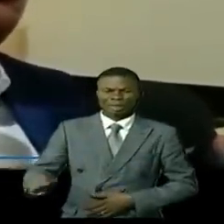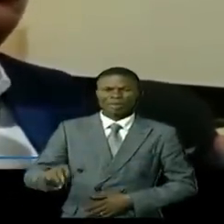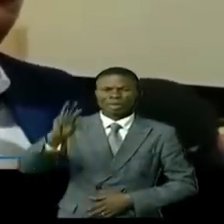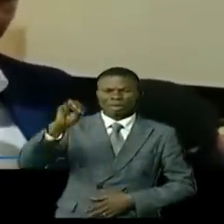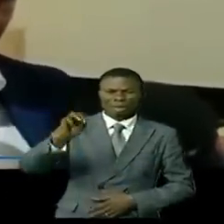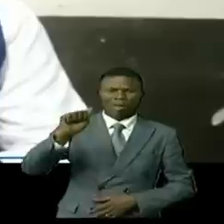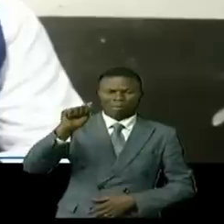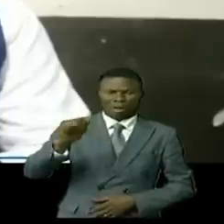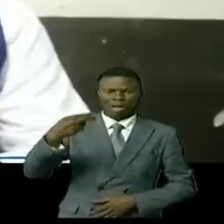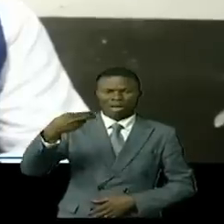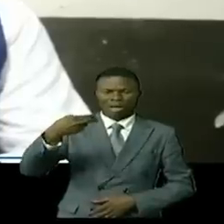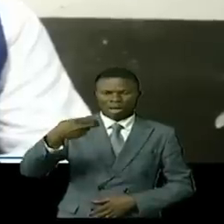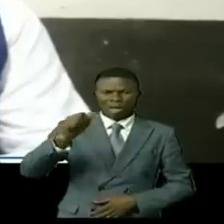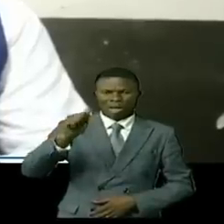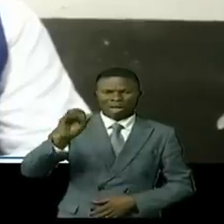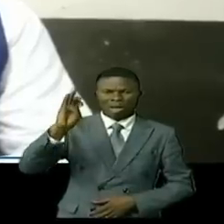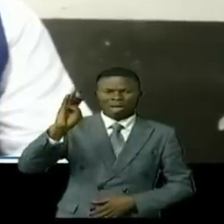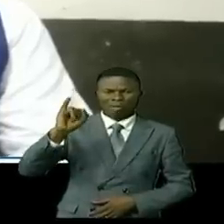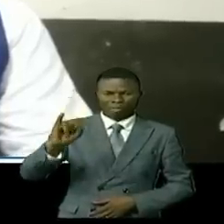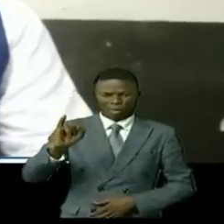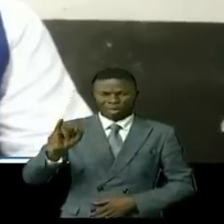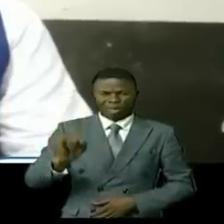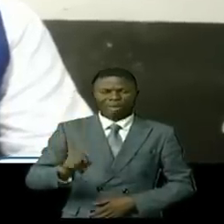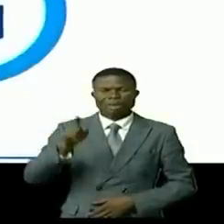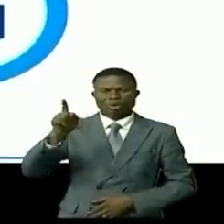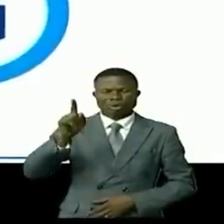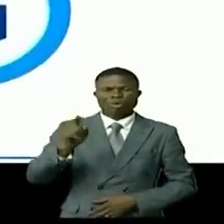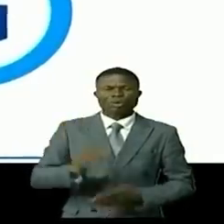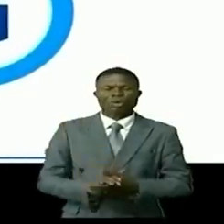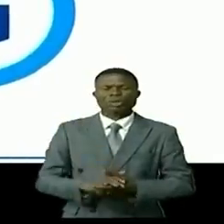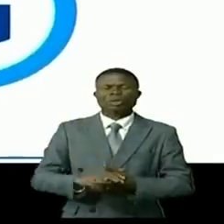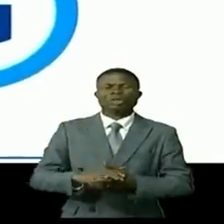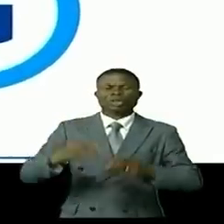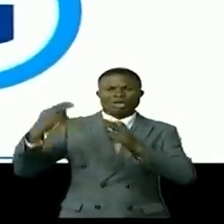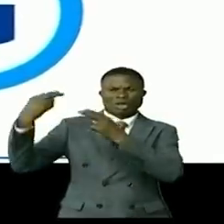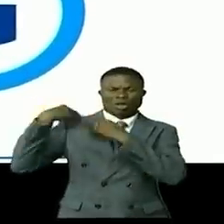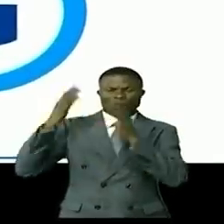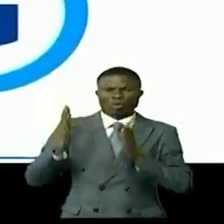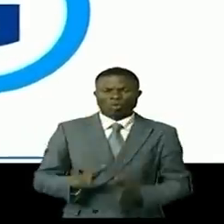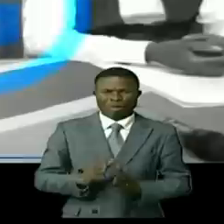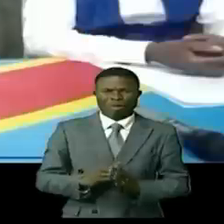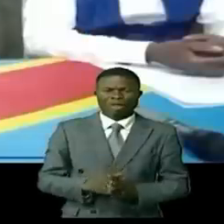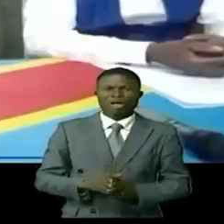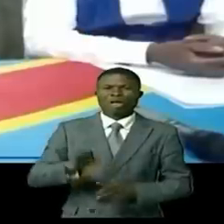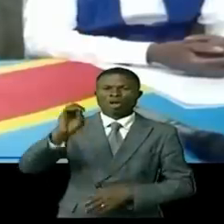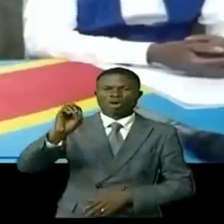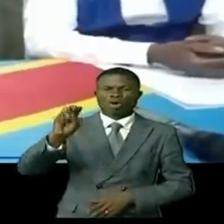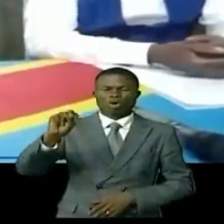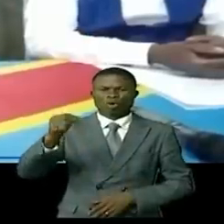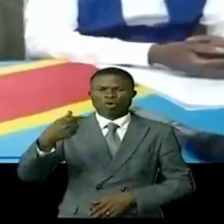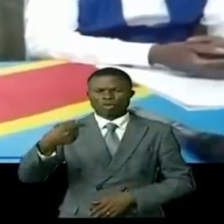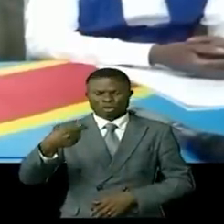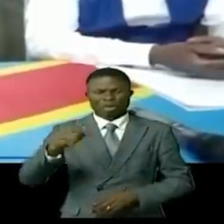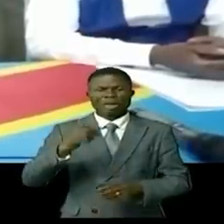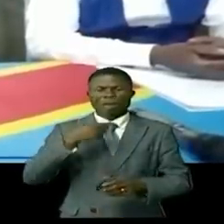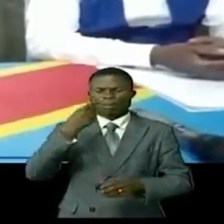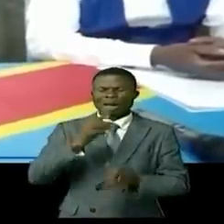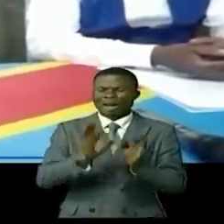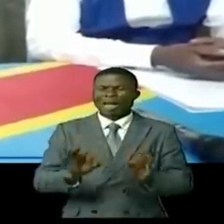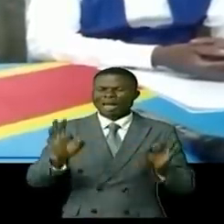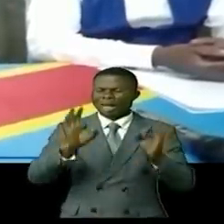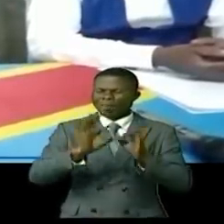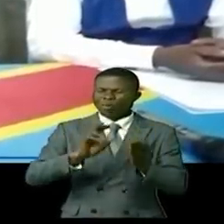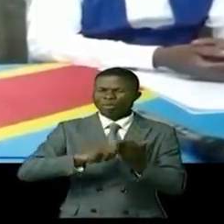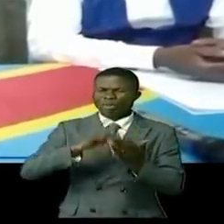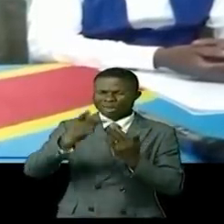la paix. Jean-Paul Soroba, coordonnateur de VNG International en Ituri, parle de l'importance de ces plans d'action sécurisés